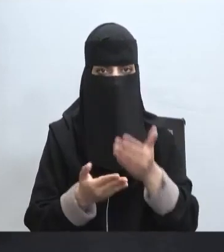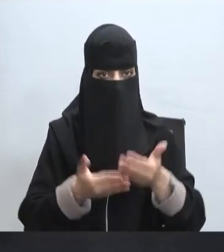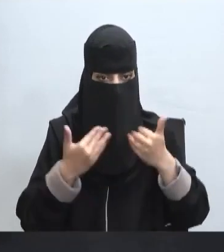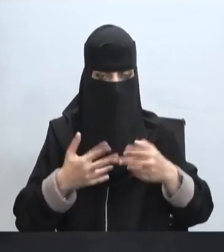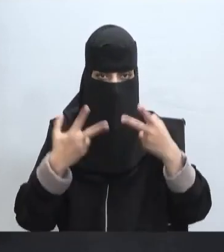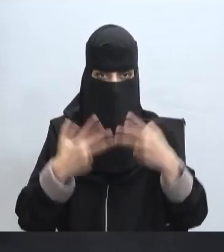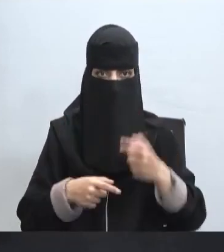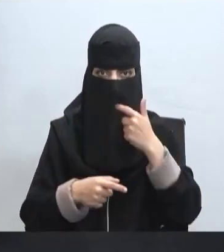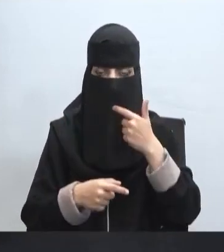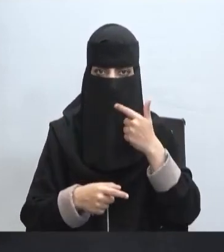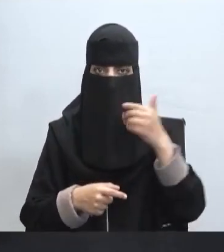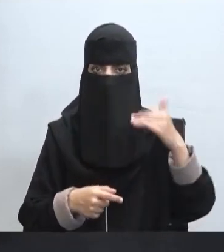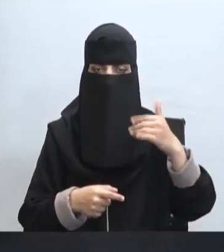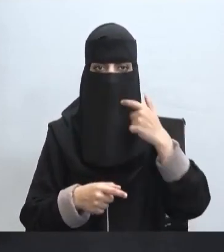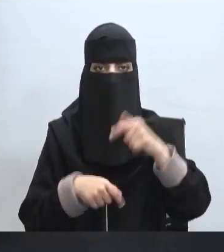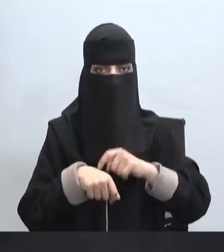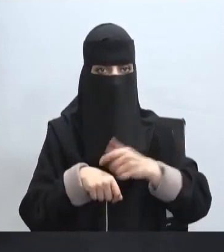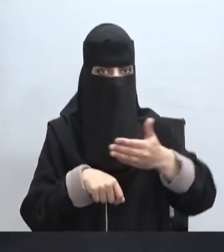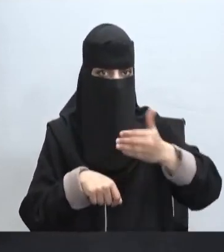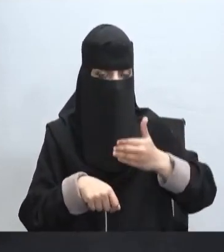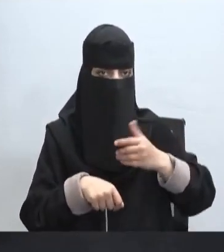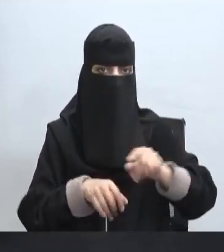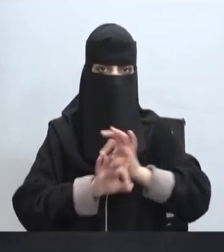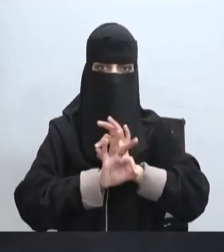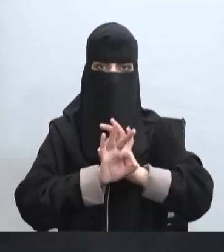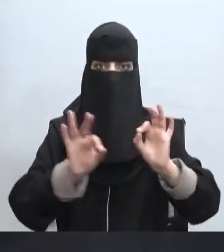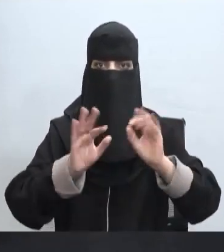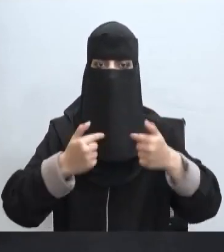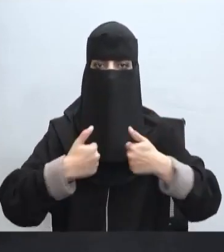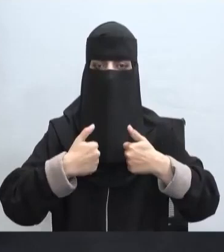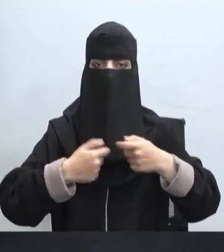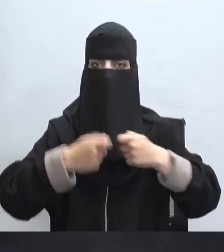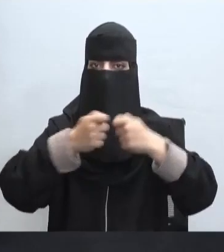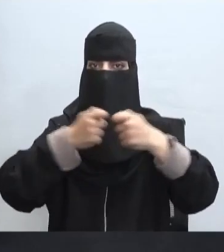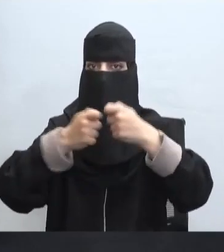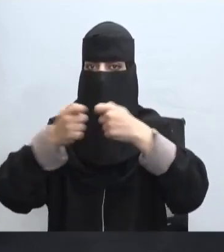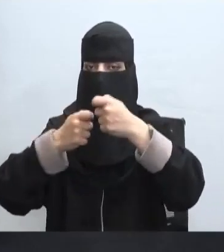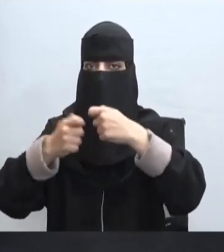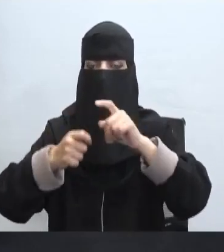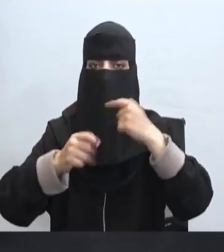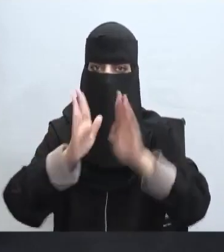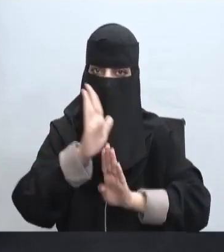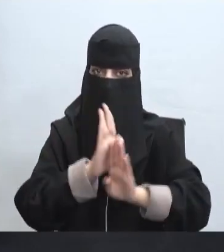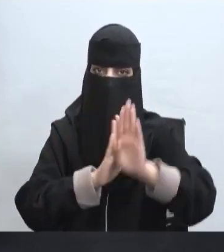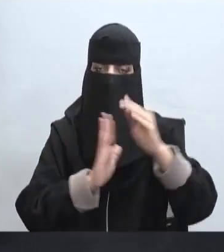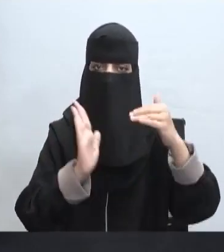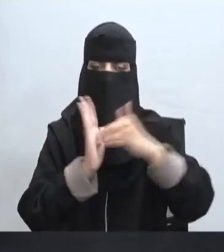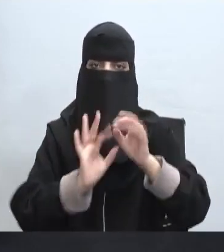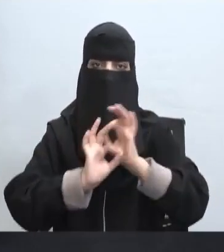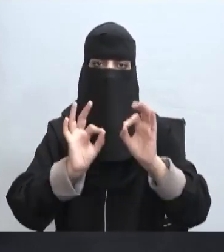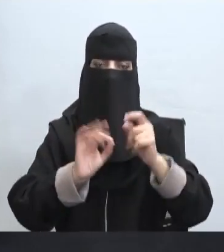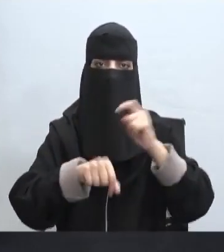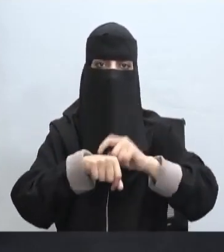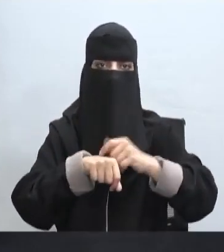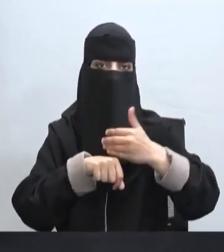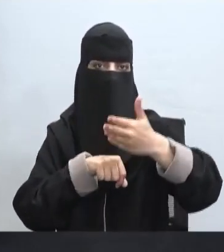ابدا بسن وعمر مبكر واعد نفسي لذلك الاستثمار وتنميه المال حتى اكون مستعد منذ